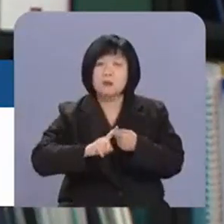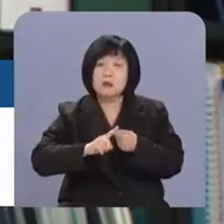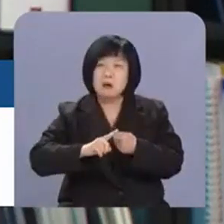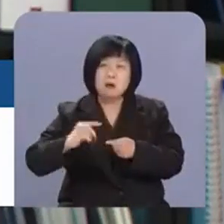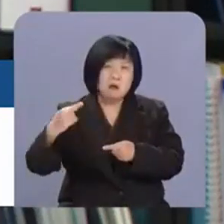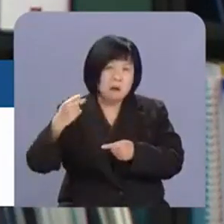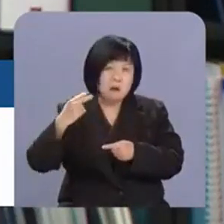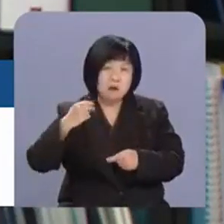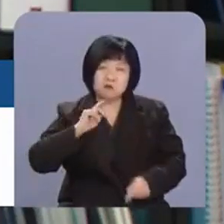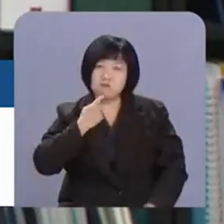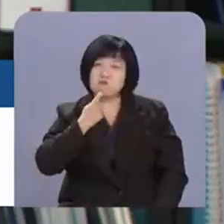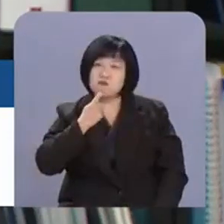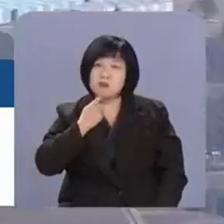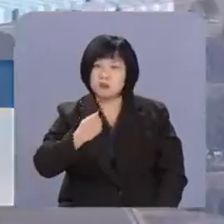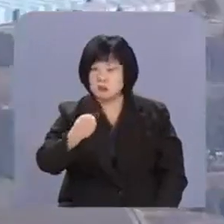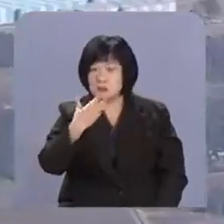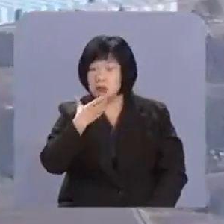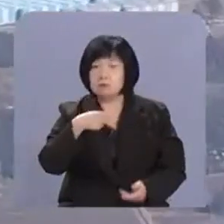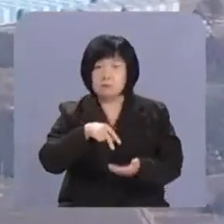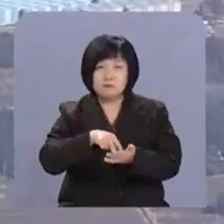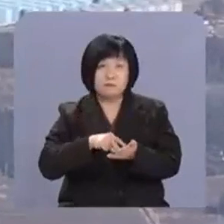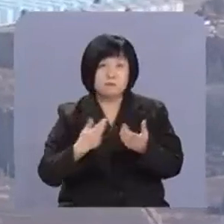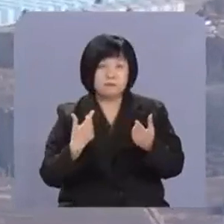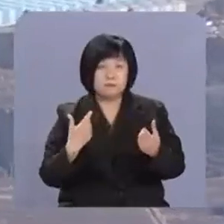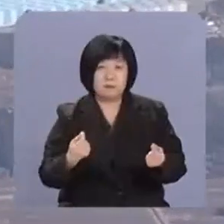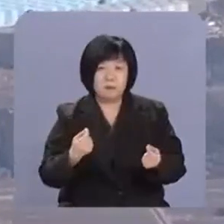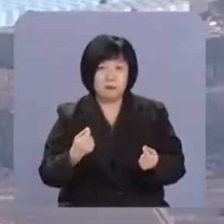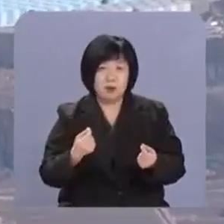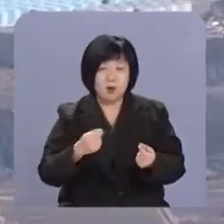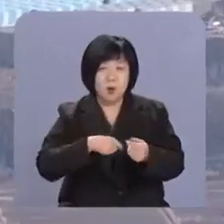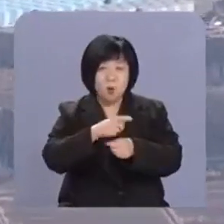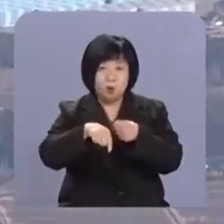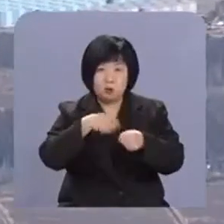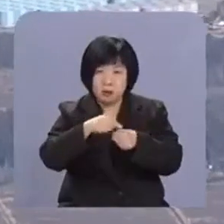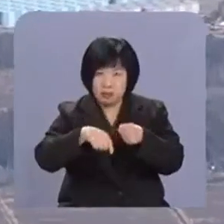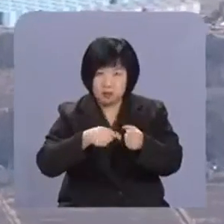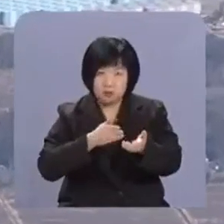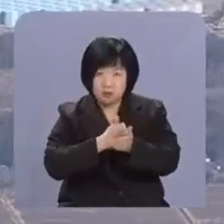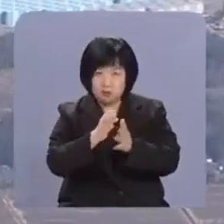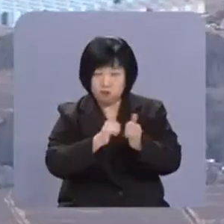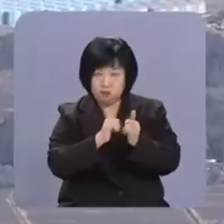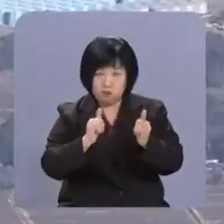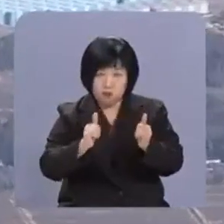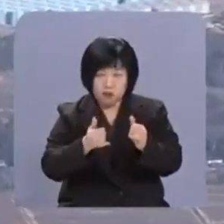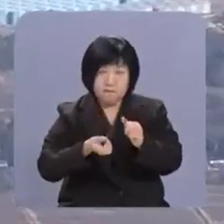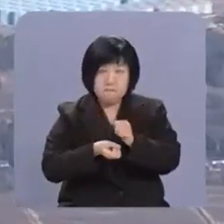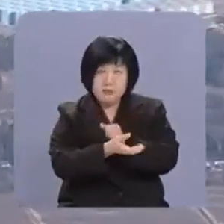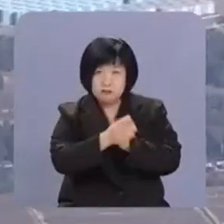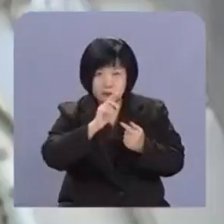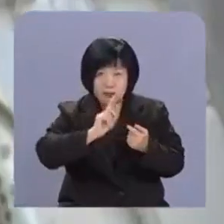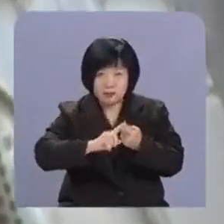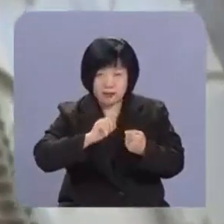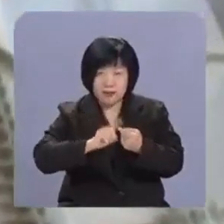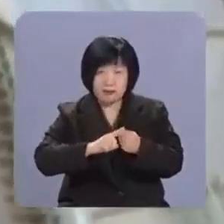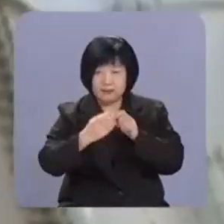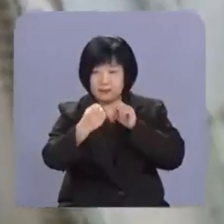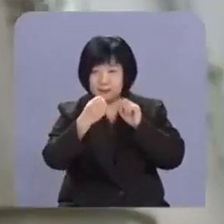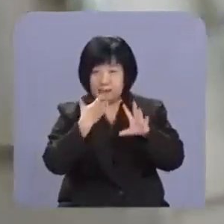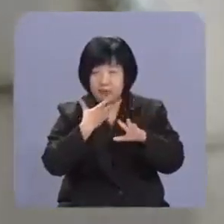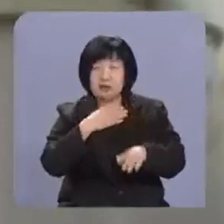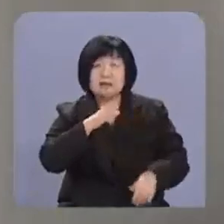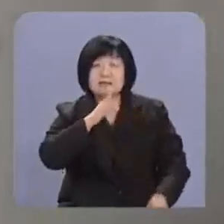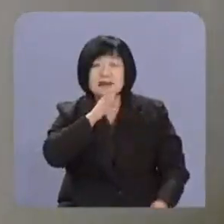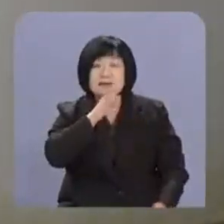무리한 주장이라고 생각을 합니다. 그리고 국내 원자력 전문가의 방류수 배출에 관한 답변 자료가 사실 조회